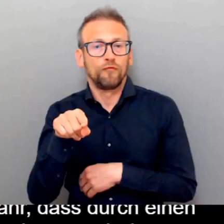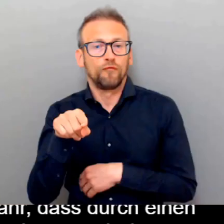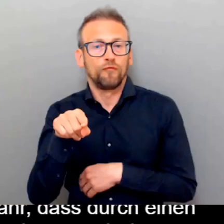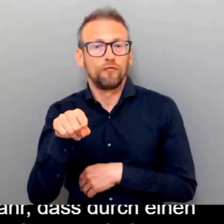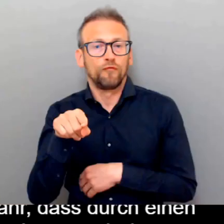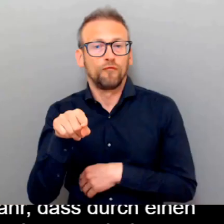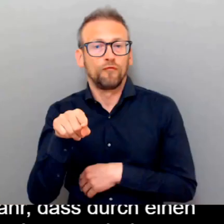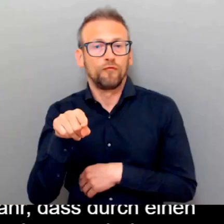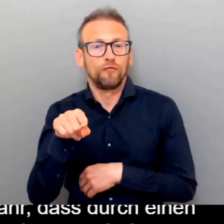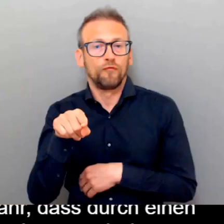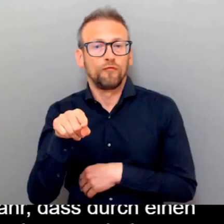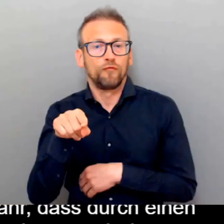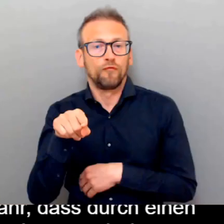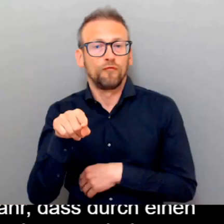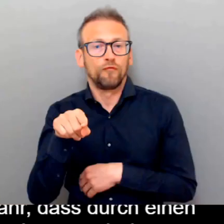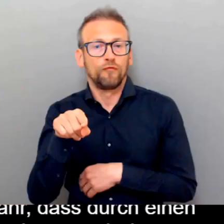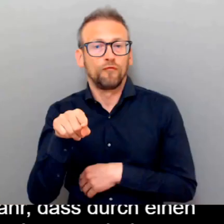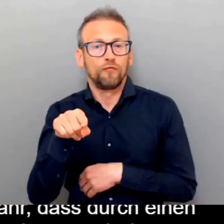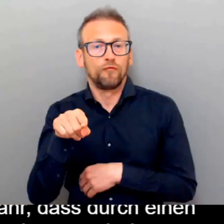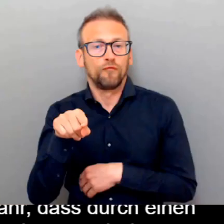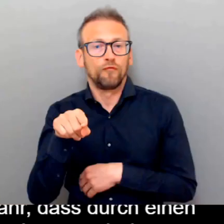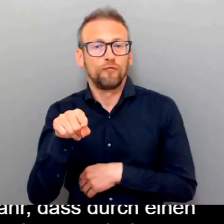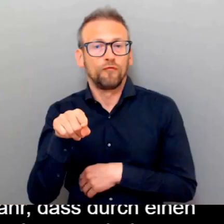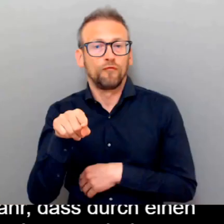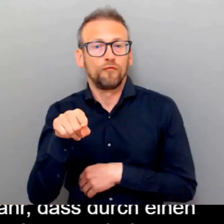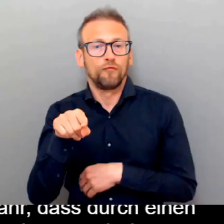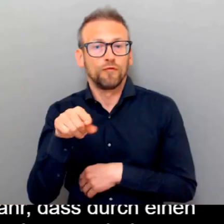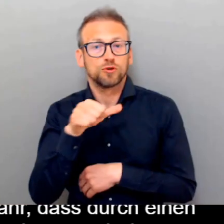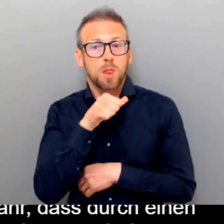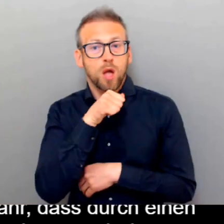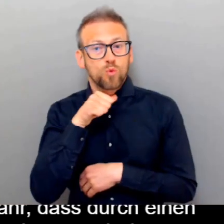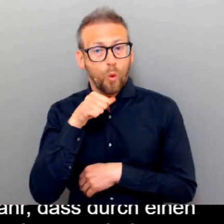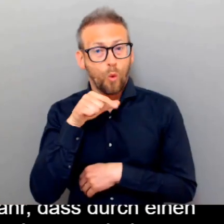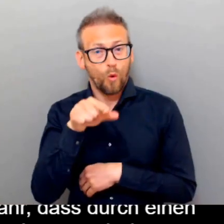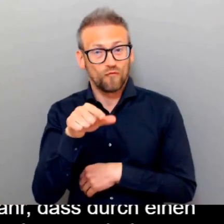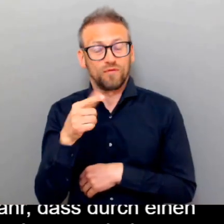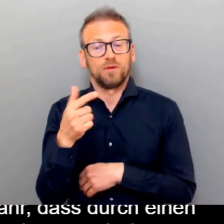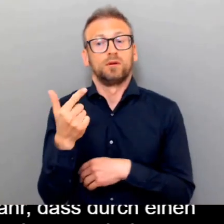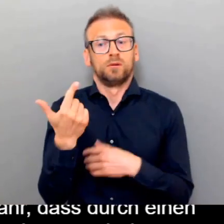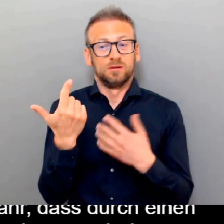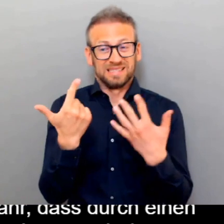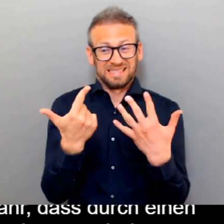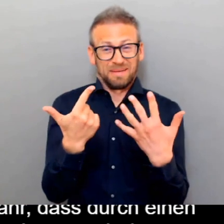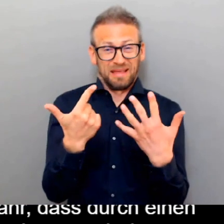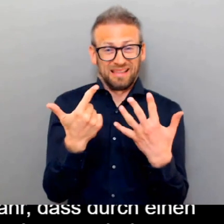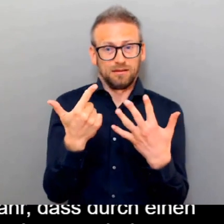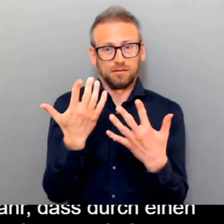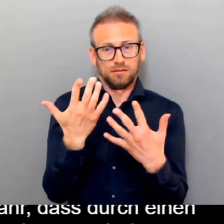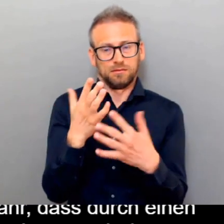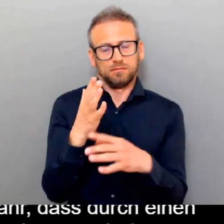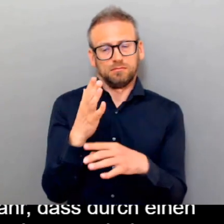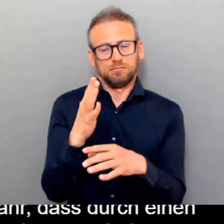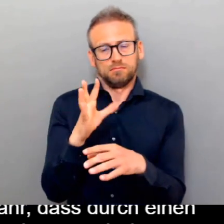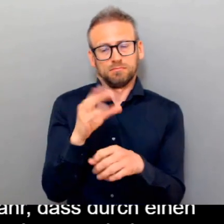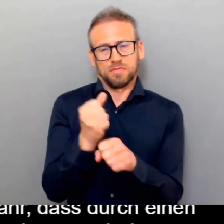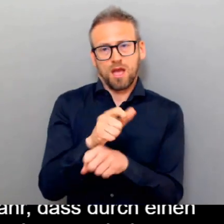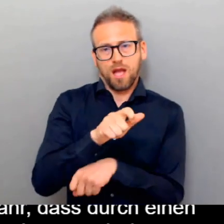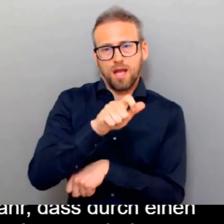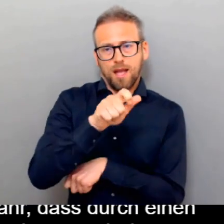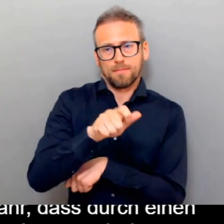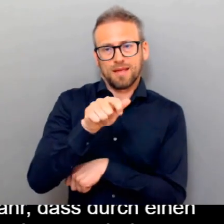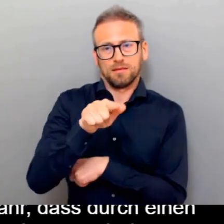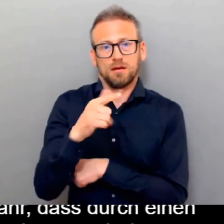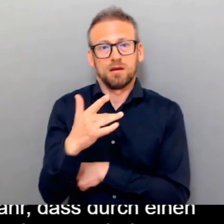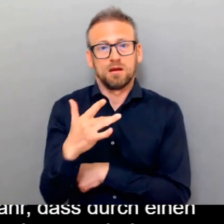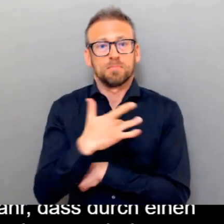Mitarbeitern insoweit betroffen ist, dass die positiv auf das Coronavirus getestet wurden. Wir haben deswegen